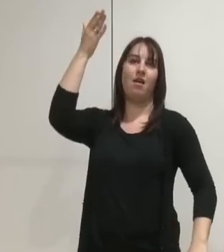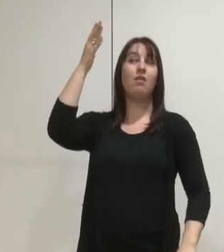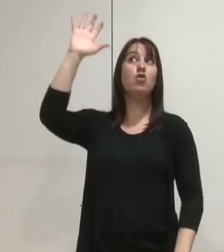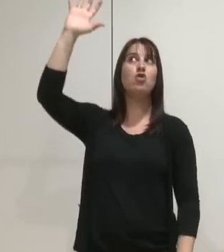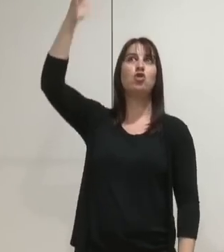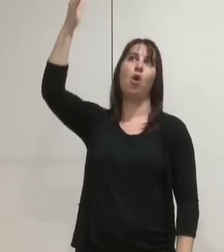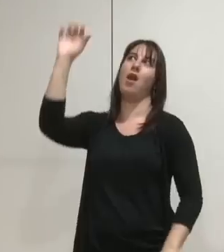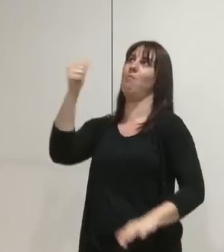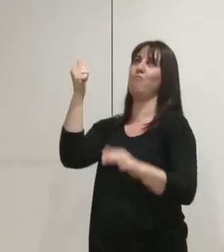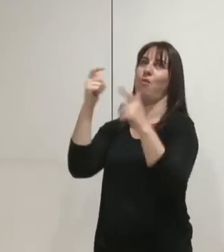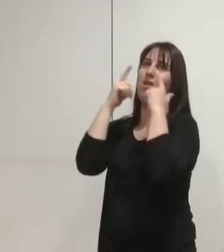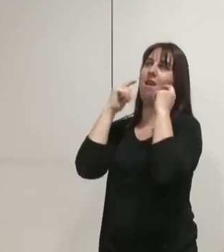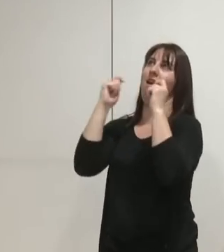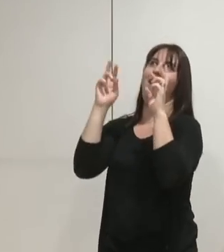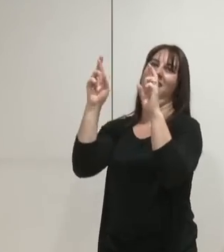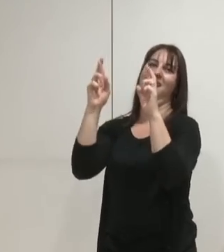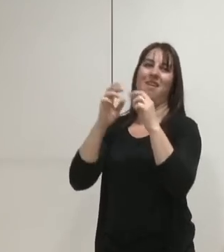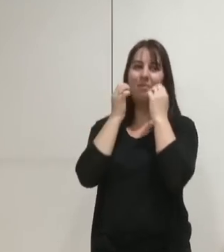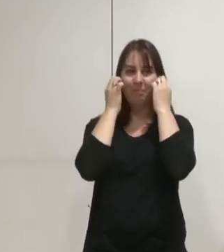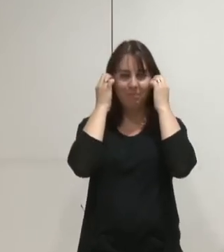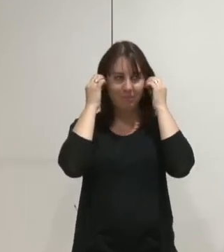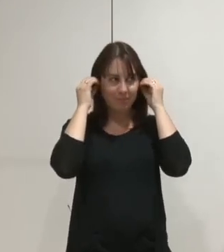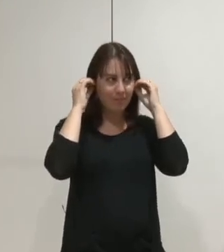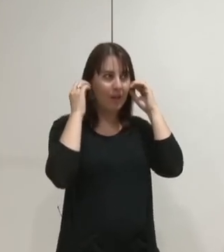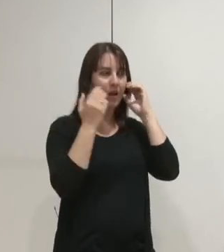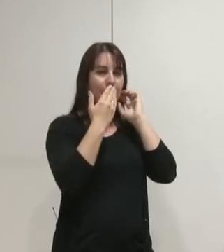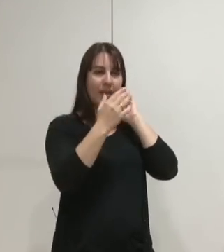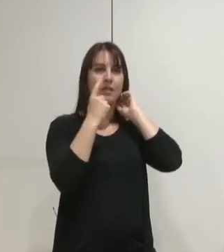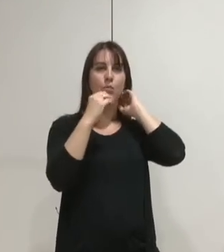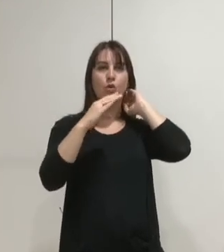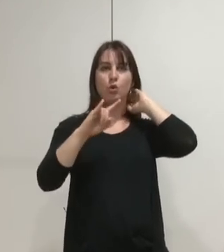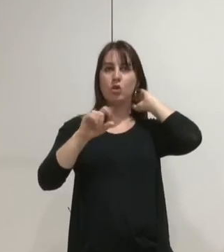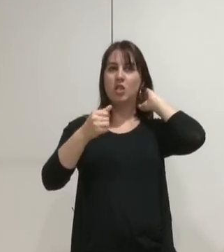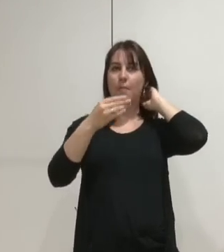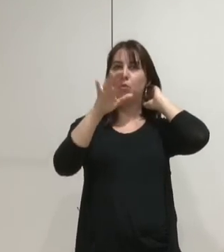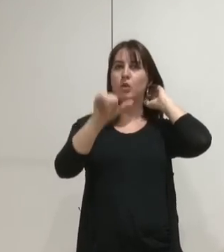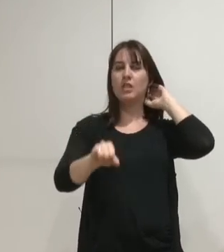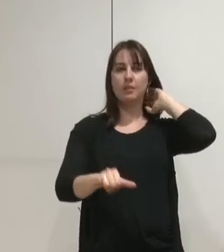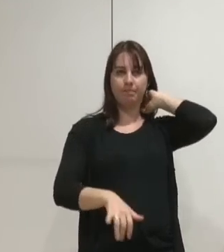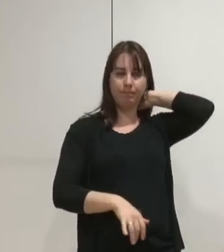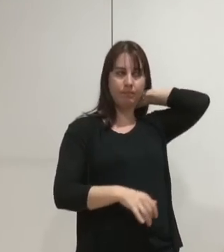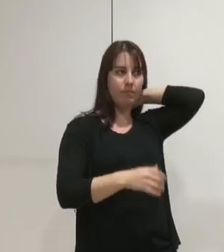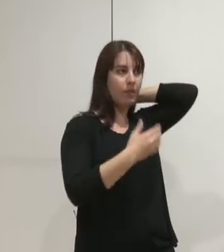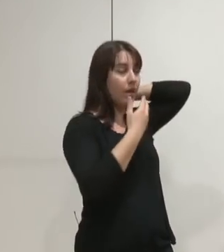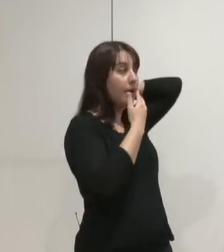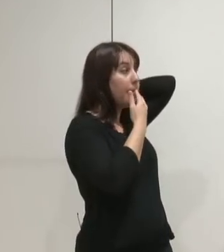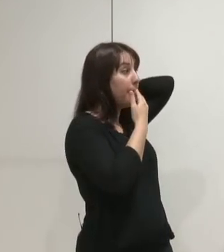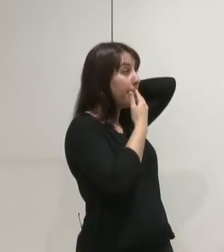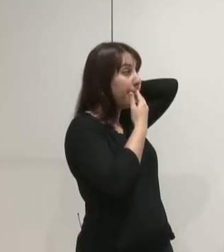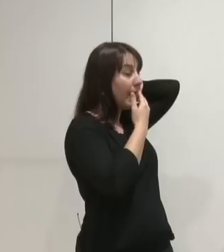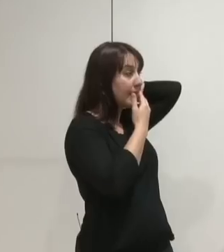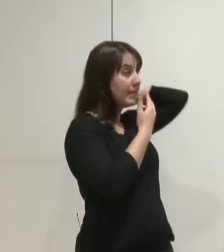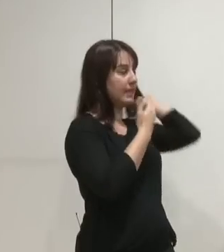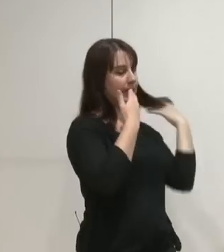merci je vous remercie Monsieur chamussi Merci à partir du moment où vous faites le